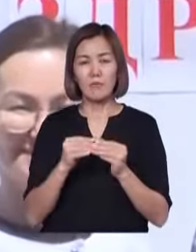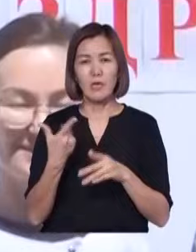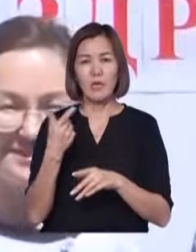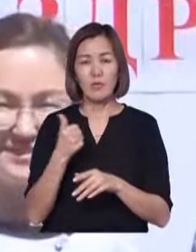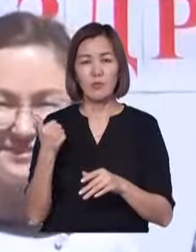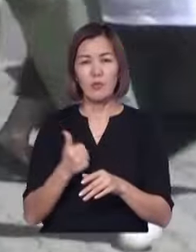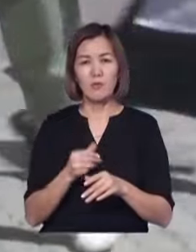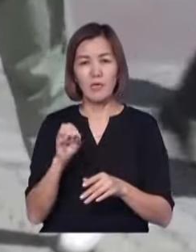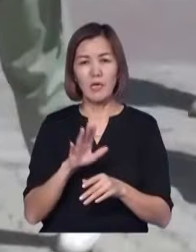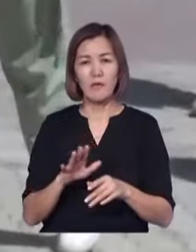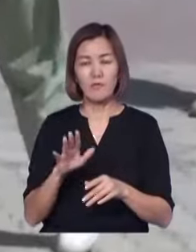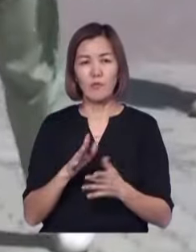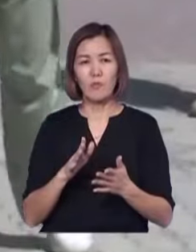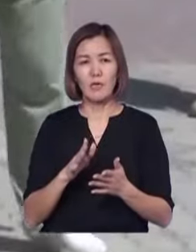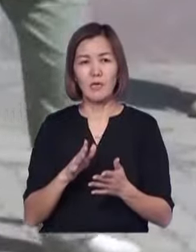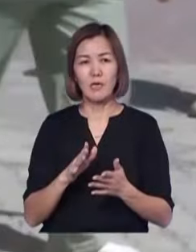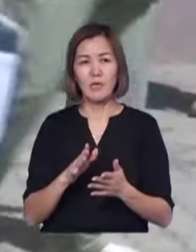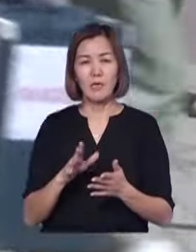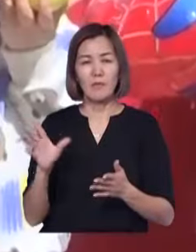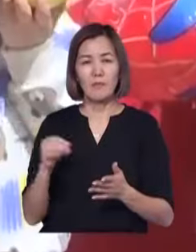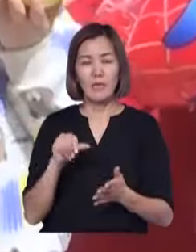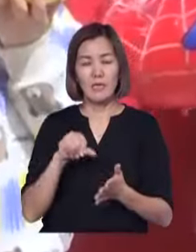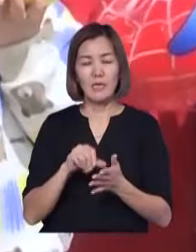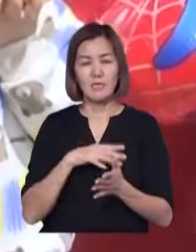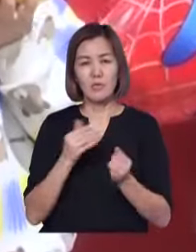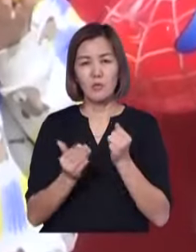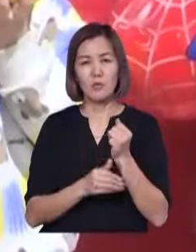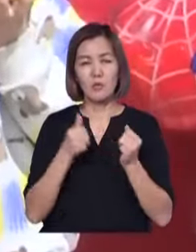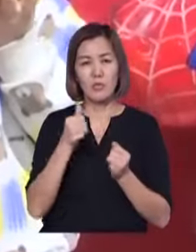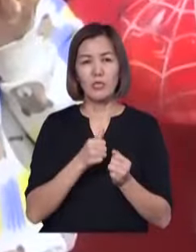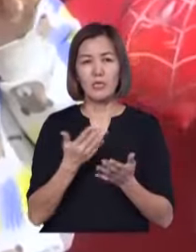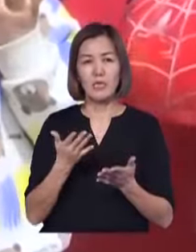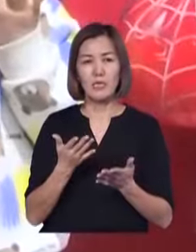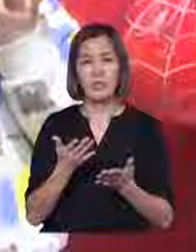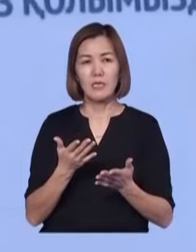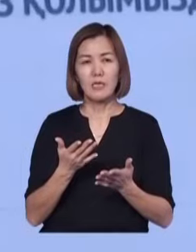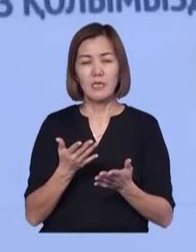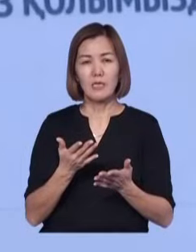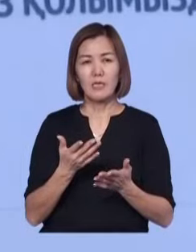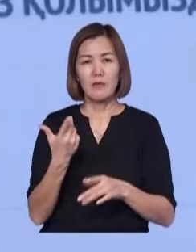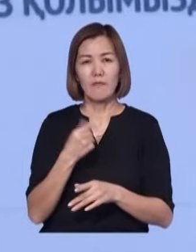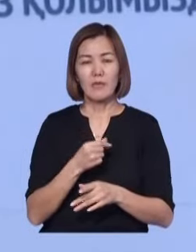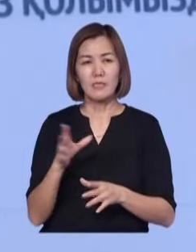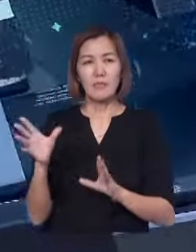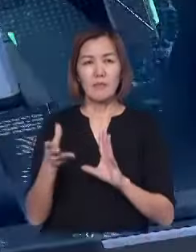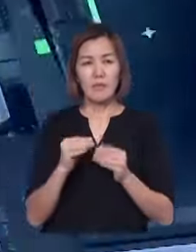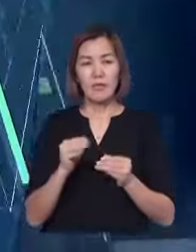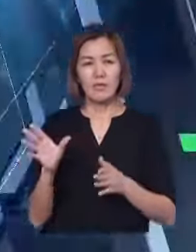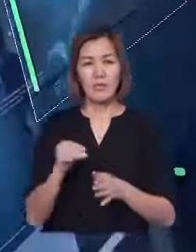орталығына Еуропа елдерінің 53 мемлекеті қатысады. Соңғы жылдары өзге құрлықтың елдері де дәл осы вакцинаны алып жатыр.